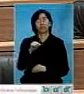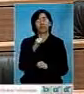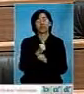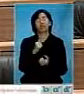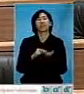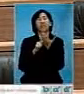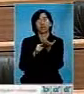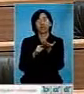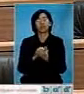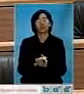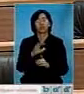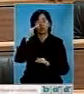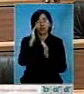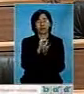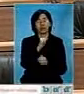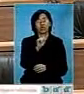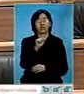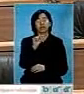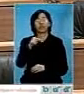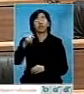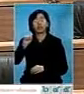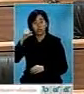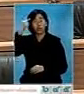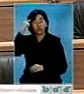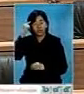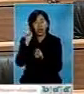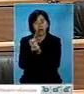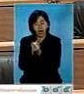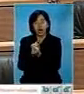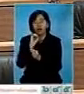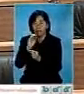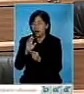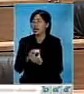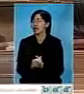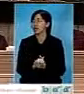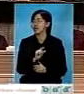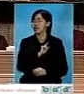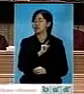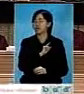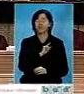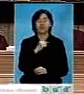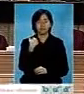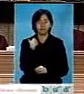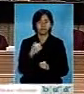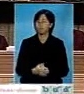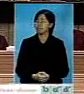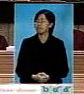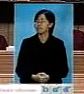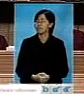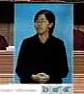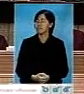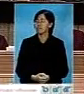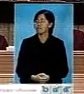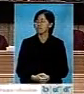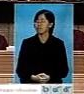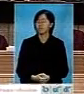ท่านครับถ้าจ่าประสิทธิ์รู้จักก็ไปบอกเขาครับว่ากติกาบ้านเมืองมีครับขอบพระคุณ ครับขอบคุณเอาเล็กน้อยอย่างเอานะครับเอา